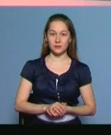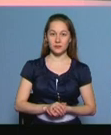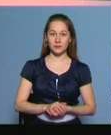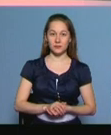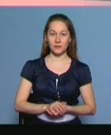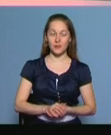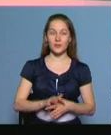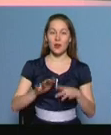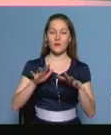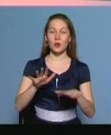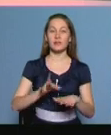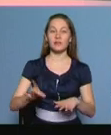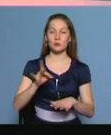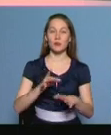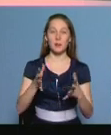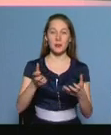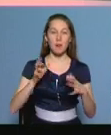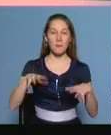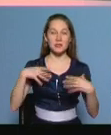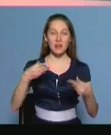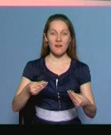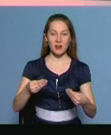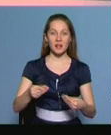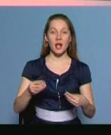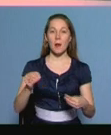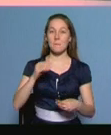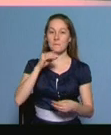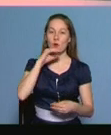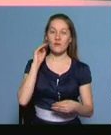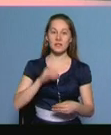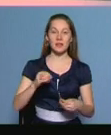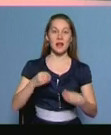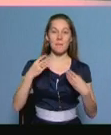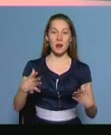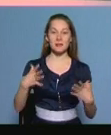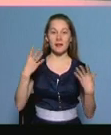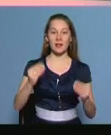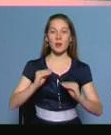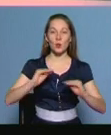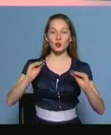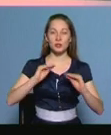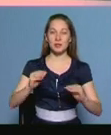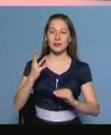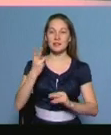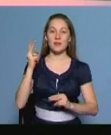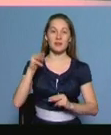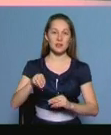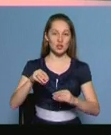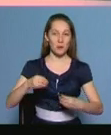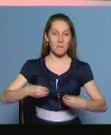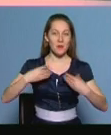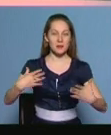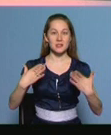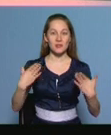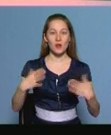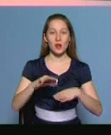Педагоги республики принимают поздравления с профессиональным праздником. День учителя отметят 32 тысячи человек. Сегодня торжественный прием